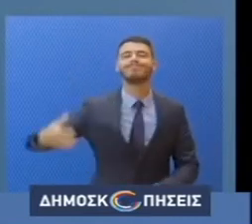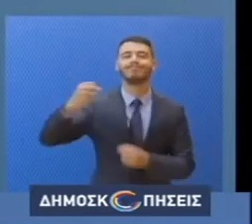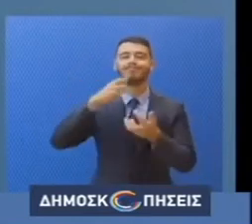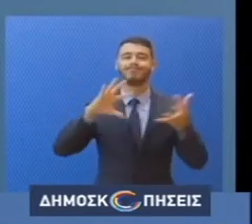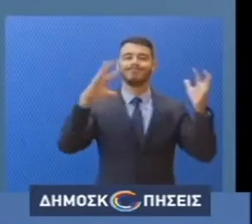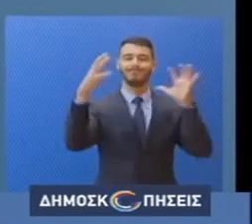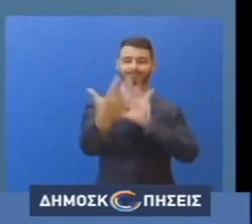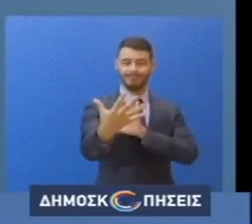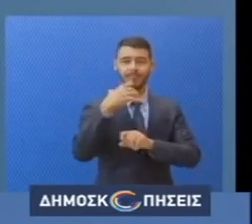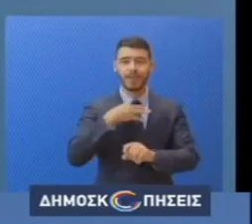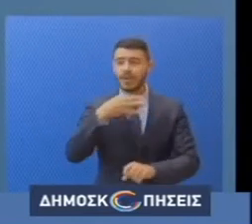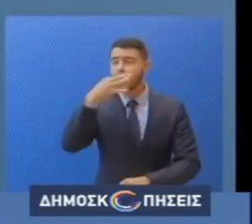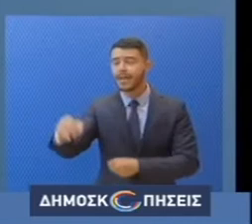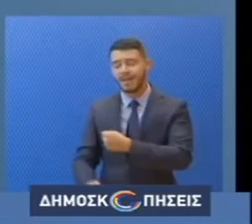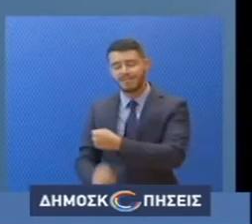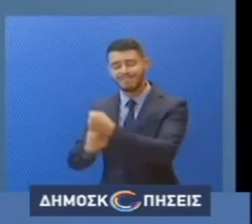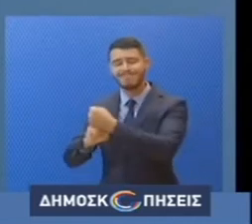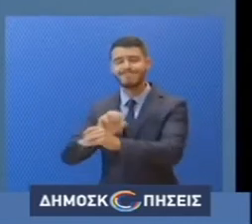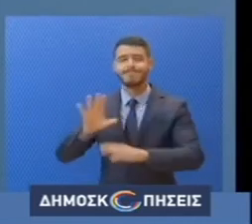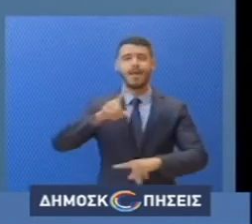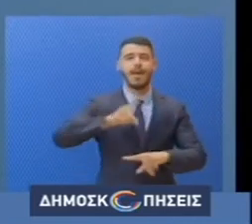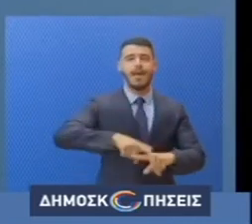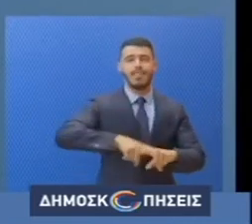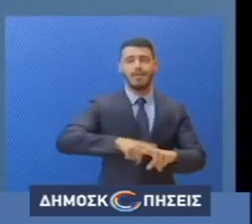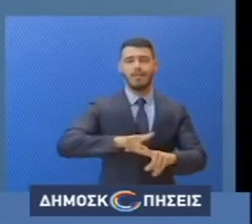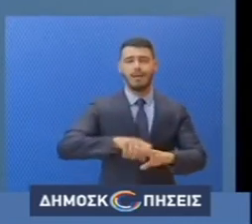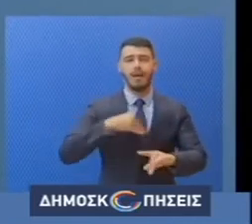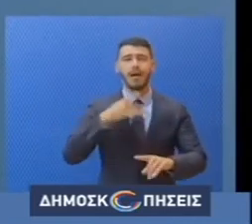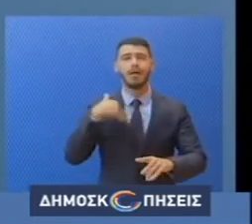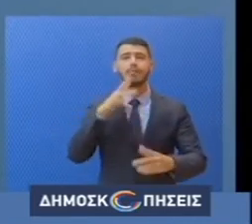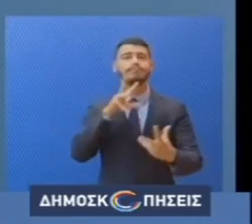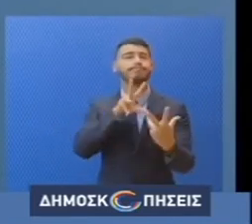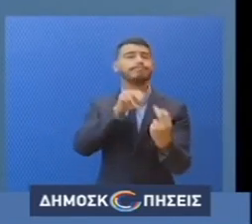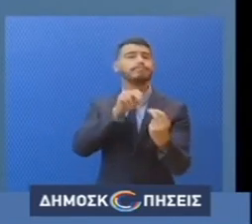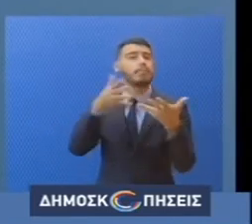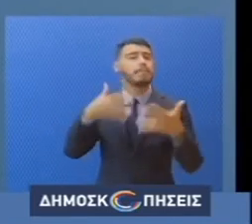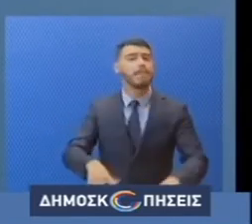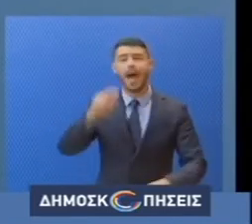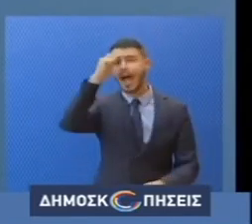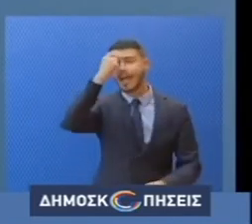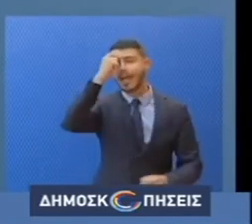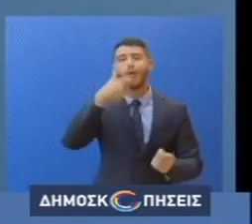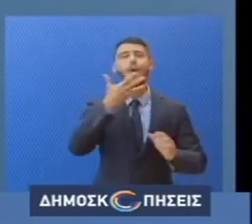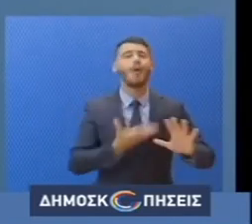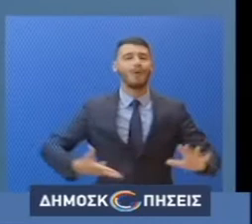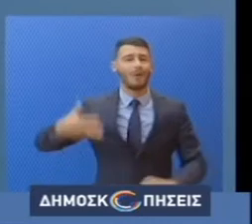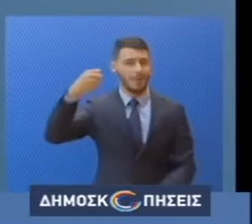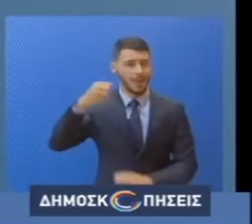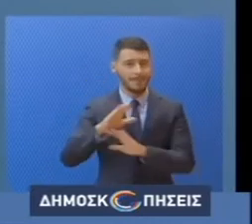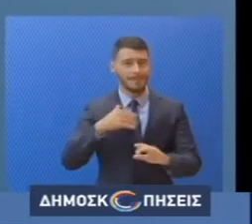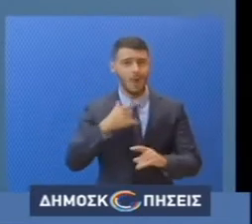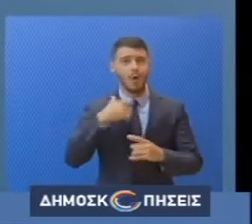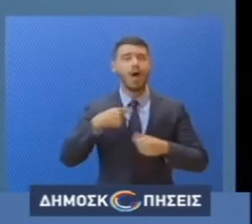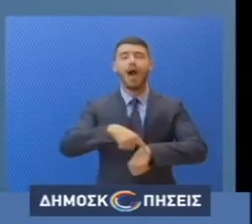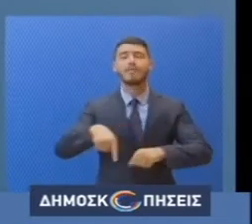την αμέριστη συμπαράσταση της Ελλάδας. Συζήτησε το θέμα με τον Αρχιεπίσκοπο Ιερώνυμο και ανέλαβε πρωτοβουλία επικοινωνίας και